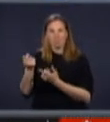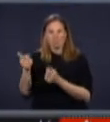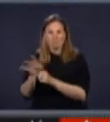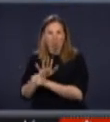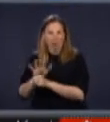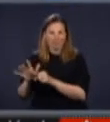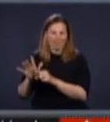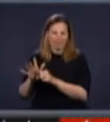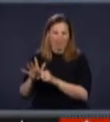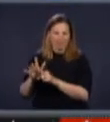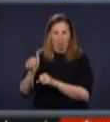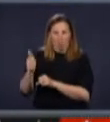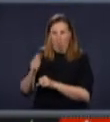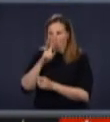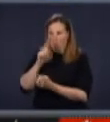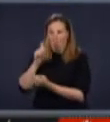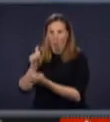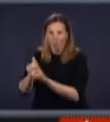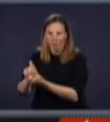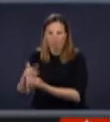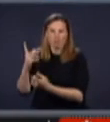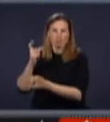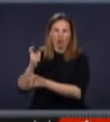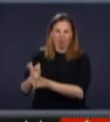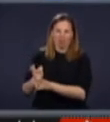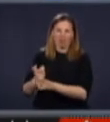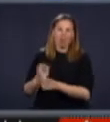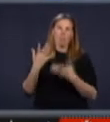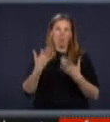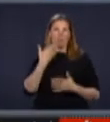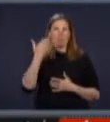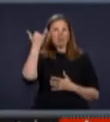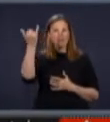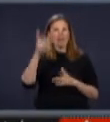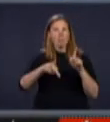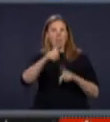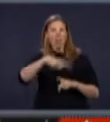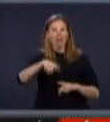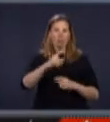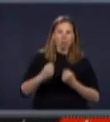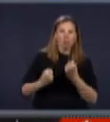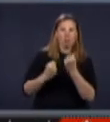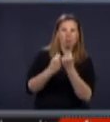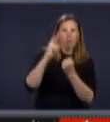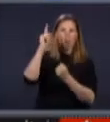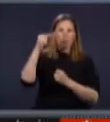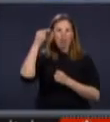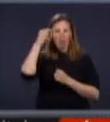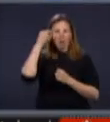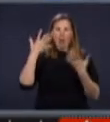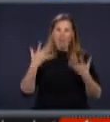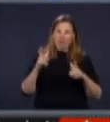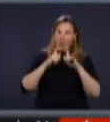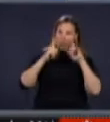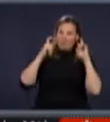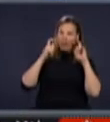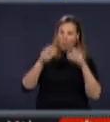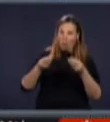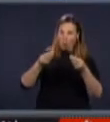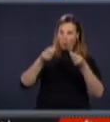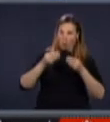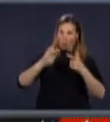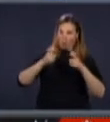l'avoir, de leur donner. Moi, je pense que ça pourrait être un acte aussi, de la même façon que porter un masque maintenant, et surtout pour protéger les autres, ça fait